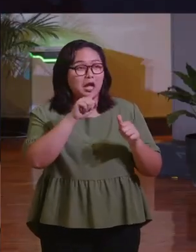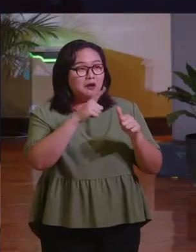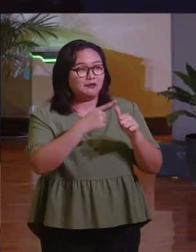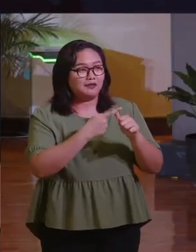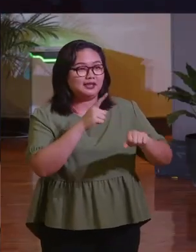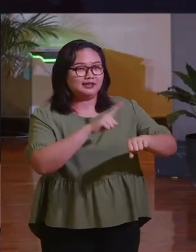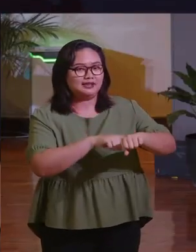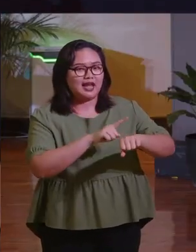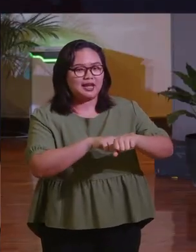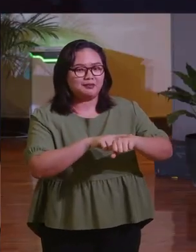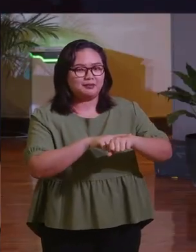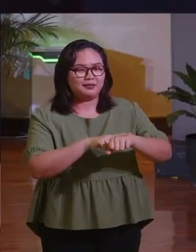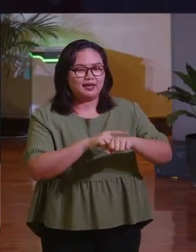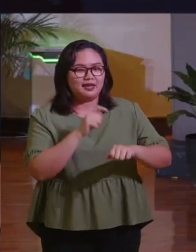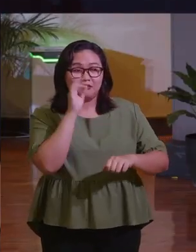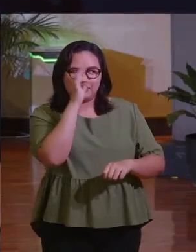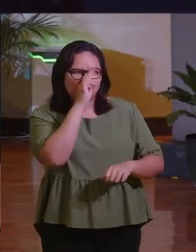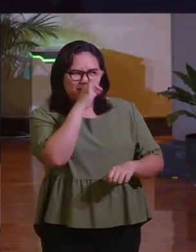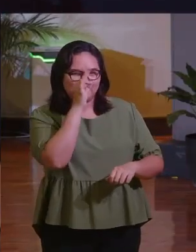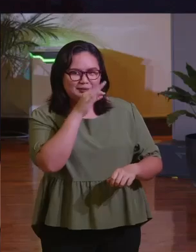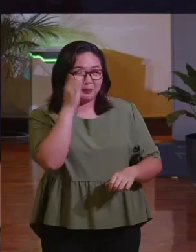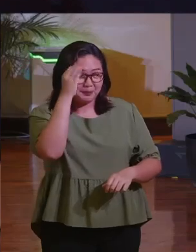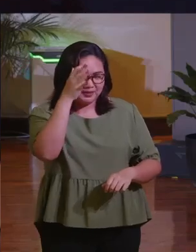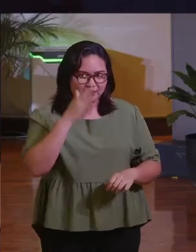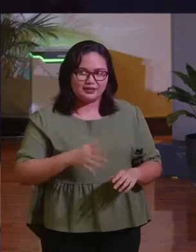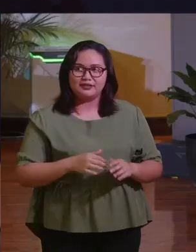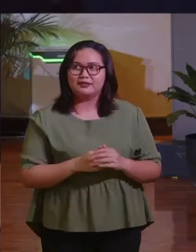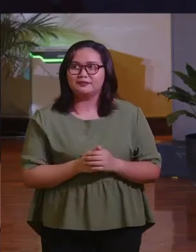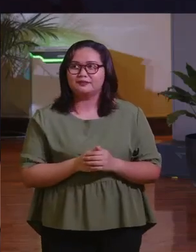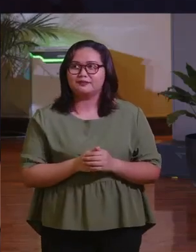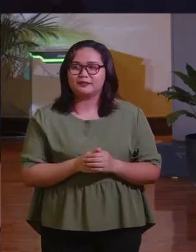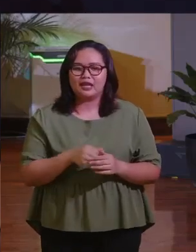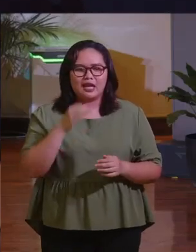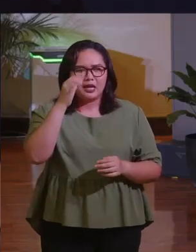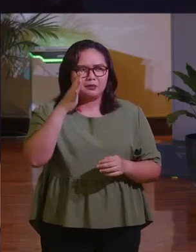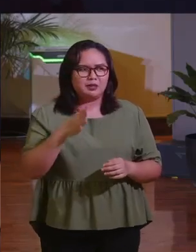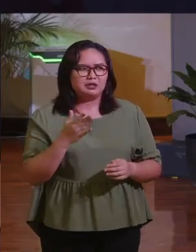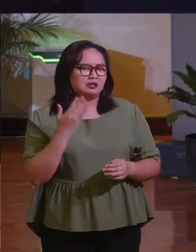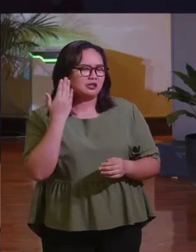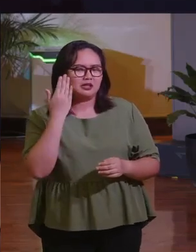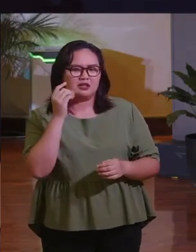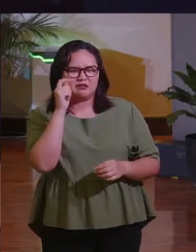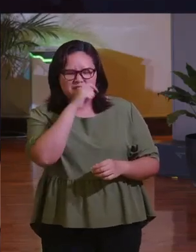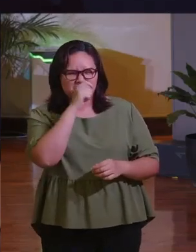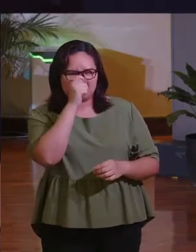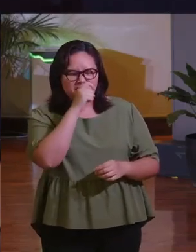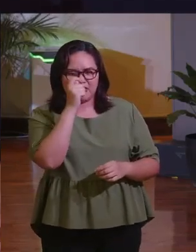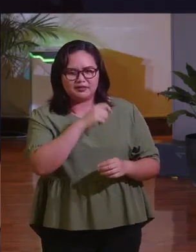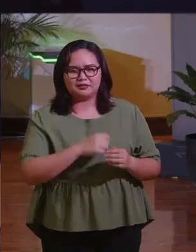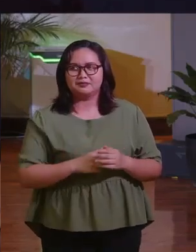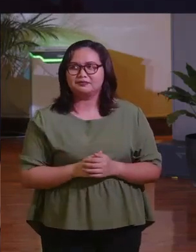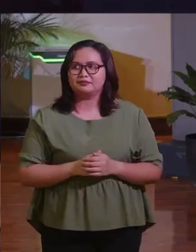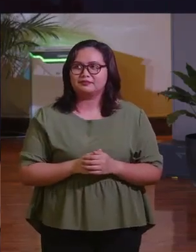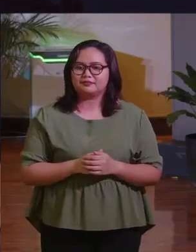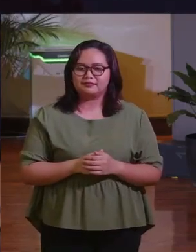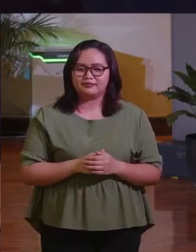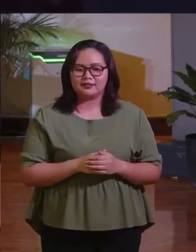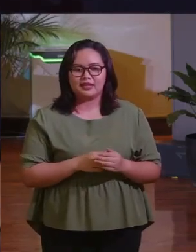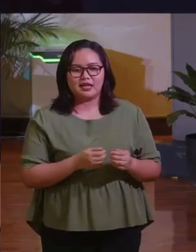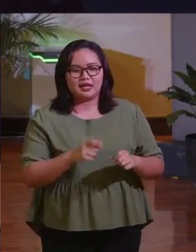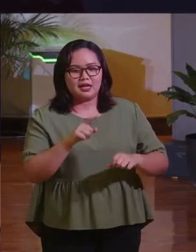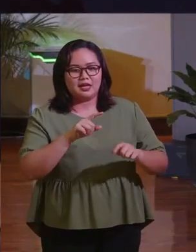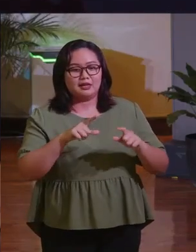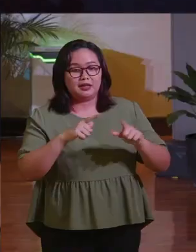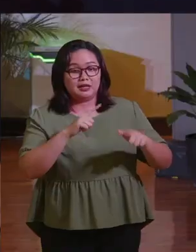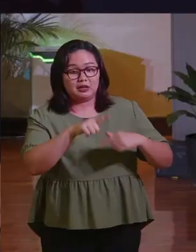No? Ang mga preachers po natin, hindi po sanay sa Tagalog. No, ang kanilang native language ay